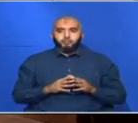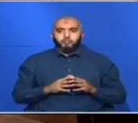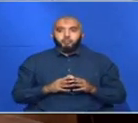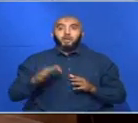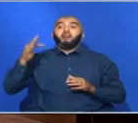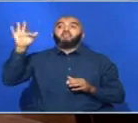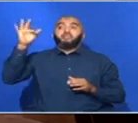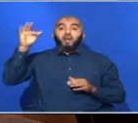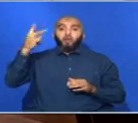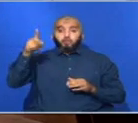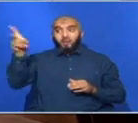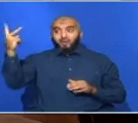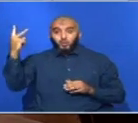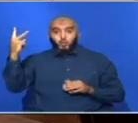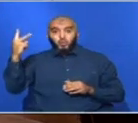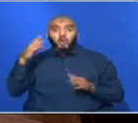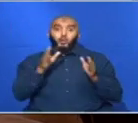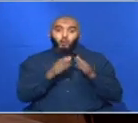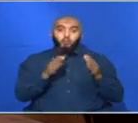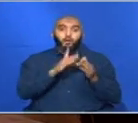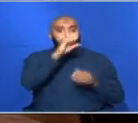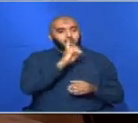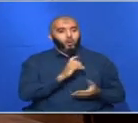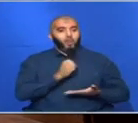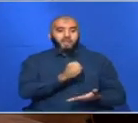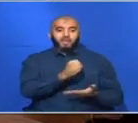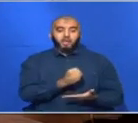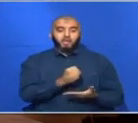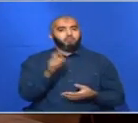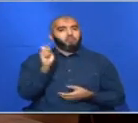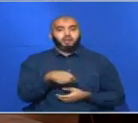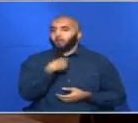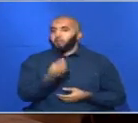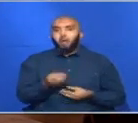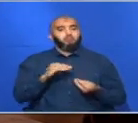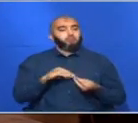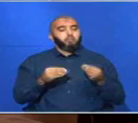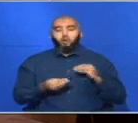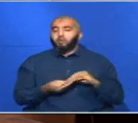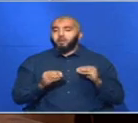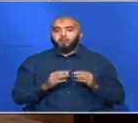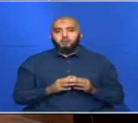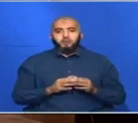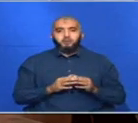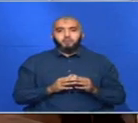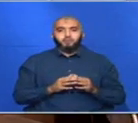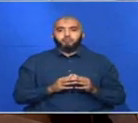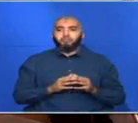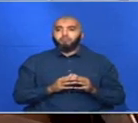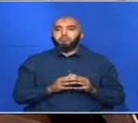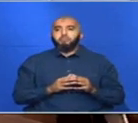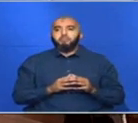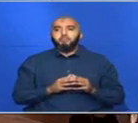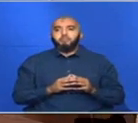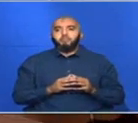طالبوا بحق والدهم او والدهم في الميراث لم يكونوا بدعا من الناس هذه